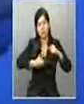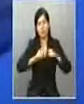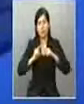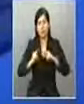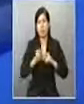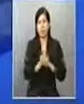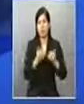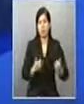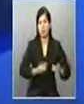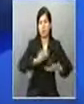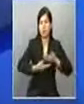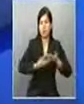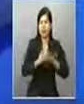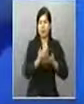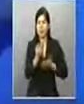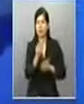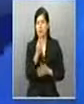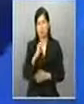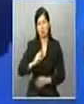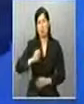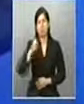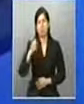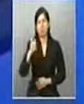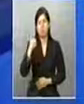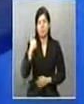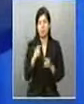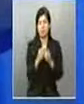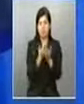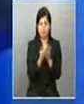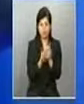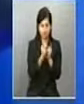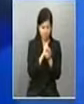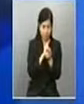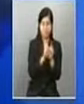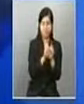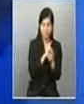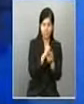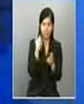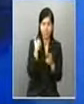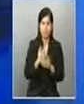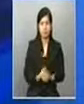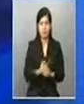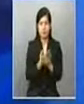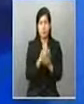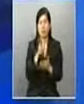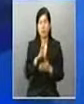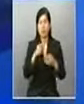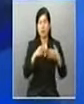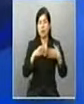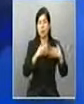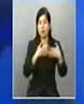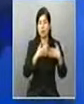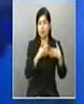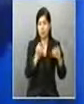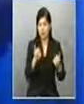การซื้อขายต่างๆดูสดใสมากยิ่งขึ้นทิศทางของอัตราแลกเปลี่ยนนะคะเมื่อค่ำที่ผ่านมาจะเห็นว่าค่าเงินดอลลาร์สหรัฐนั้นมีทิศท